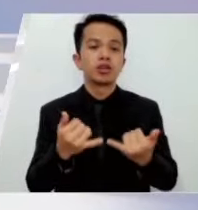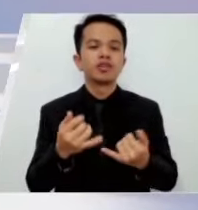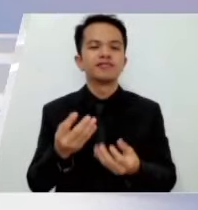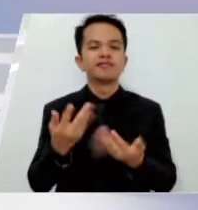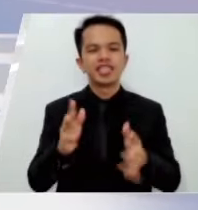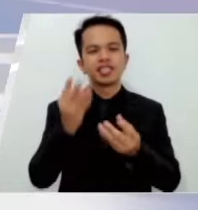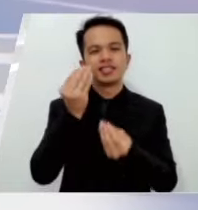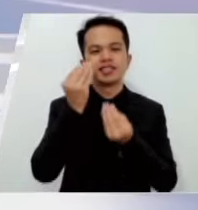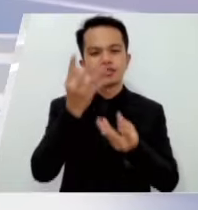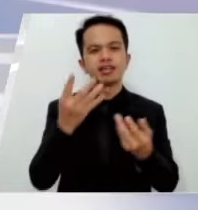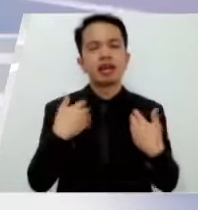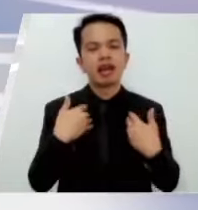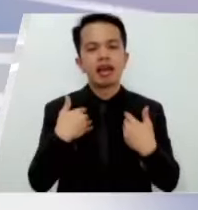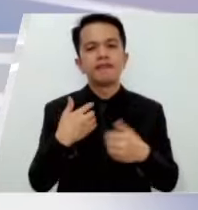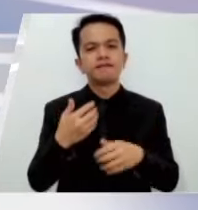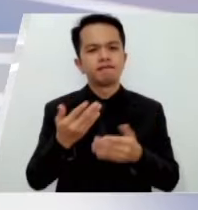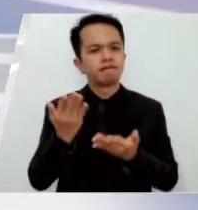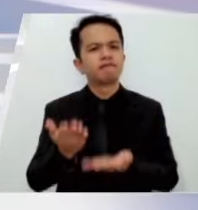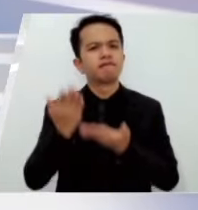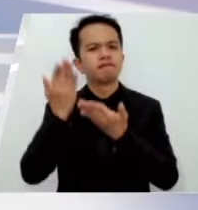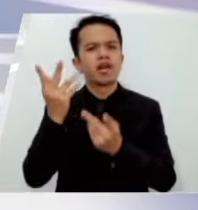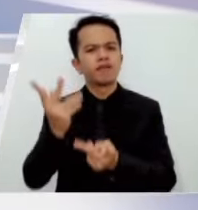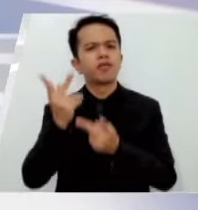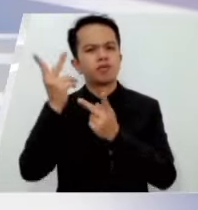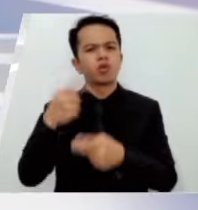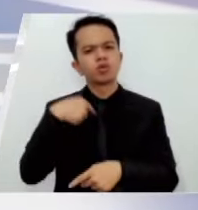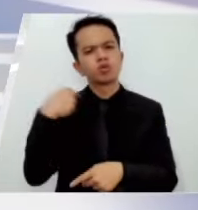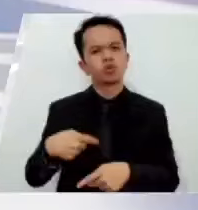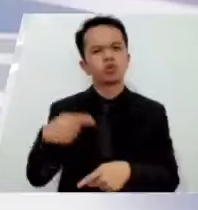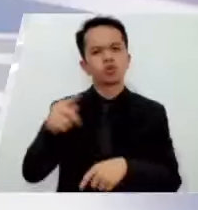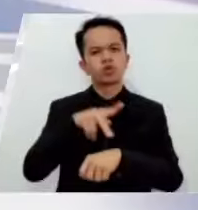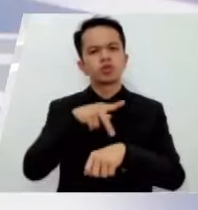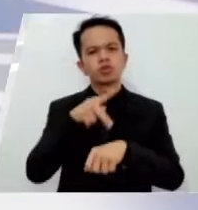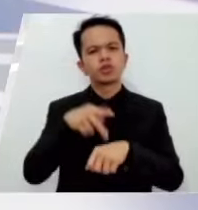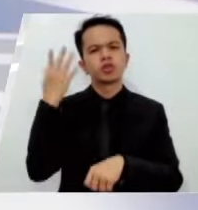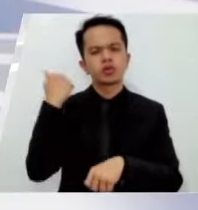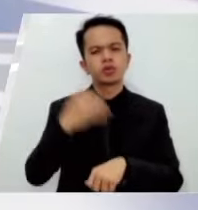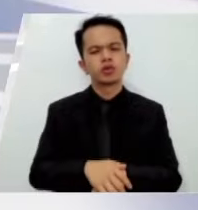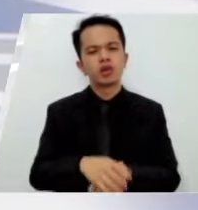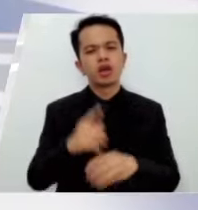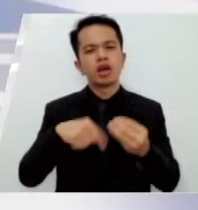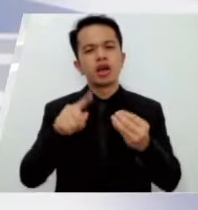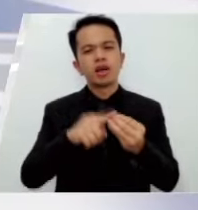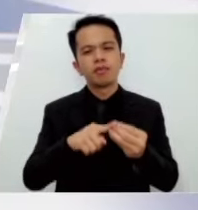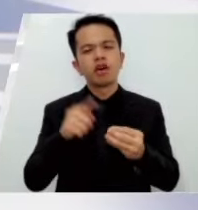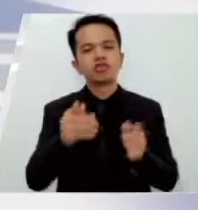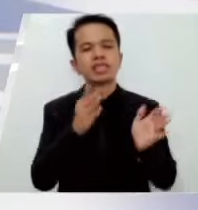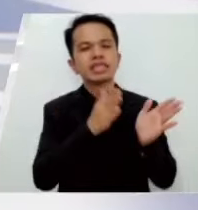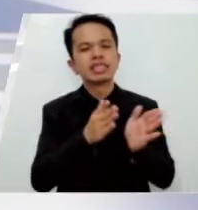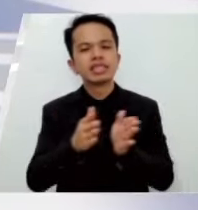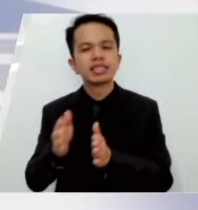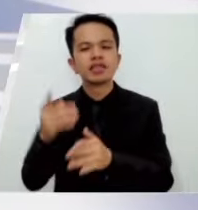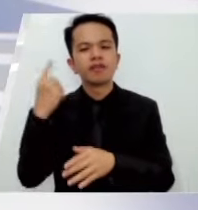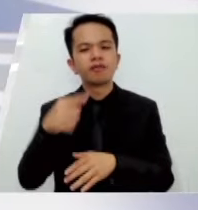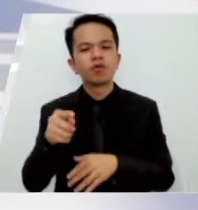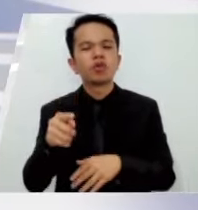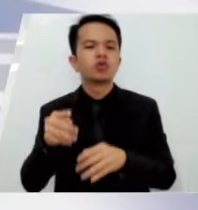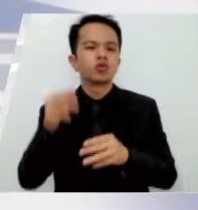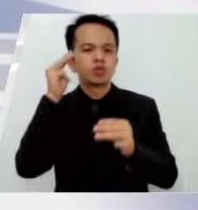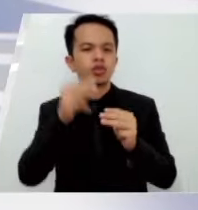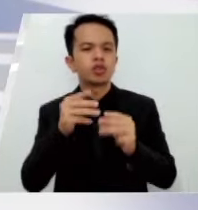mga isinumiteng proposal ang China sa Pilipinas kamakailan kaugnay sa pagsasagawa ng mga RORE mission patungong